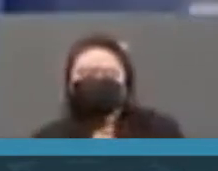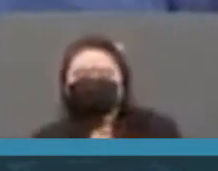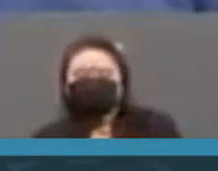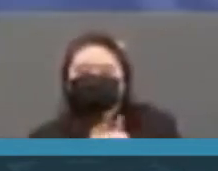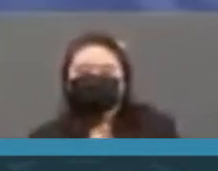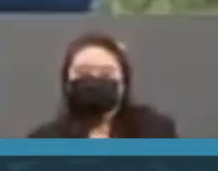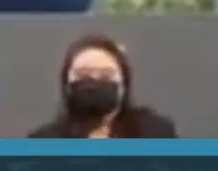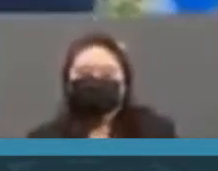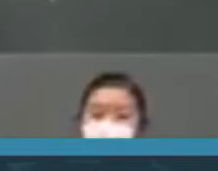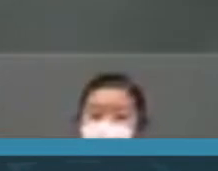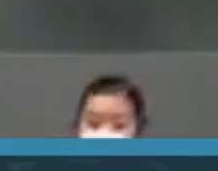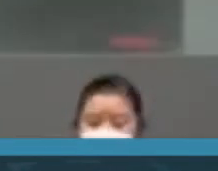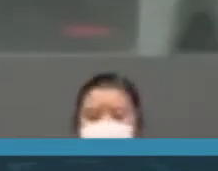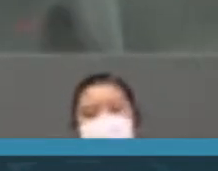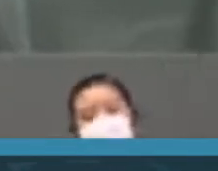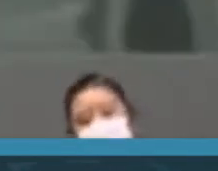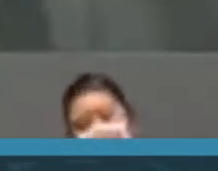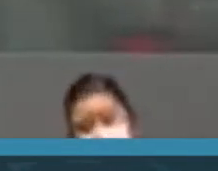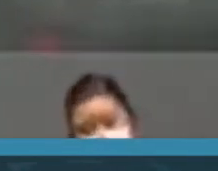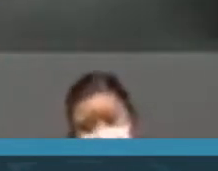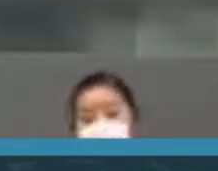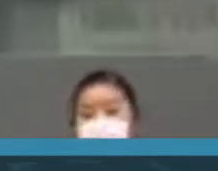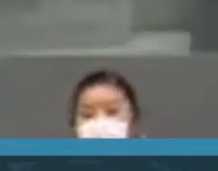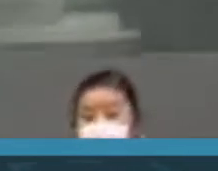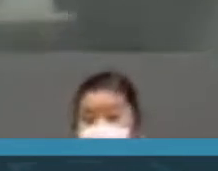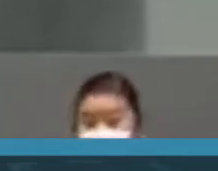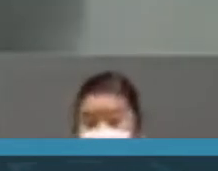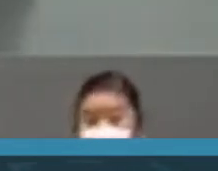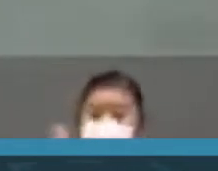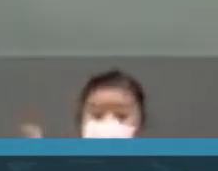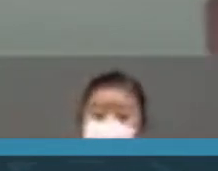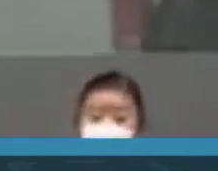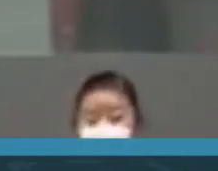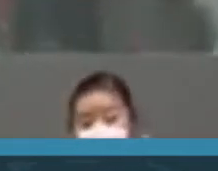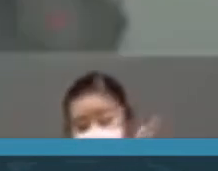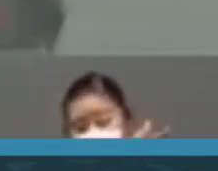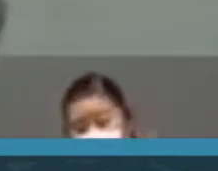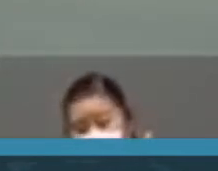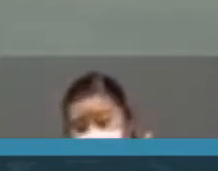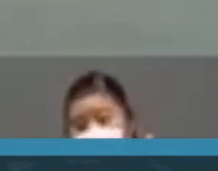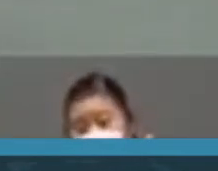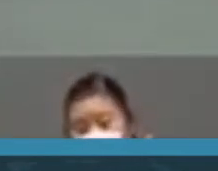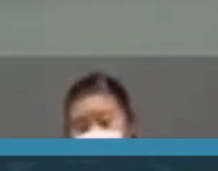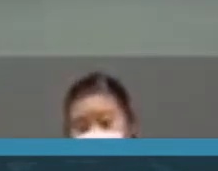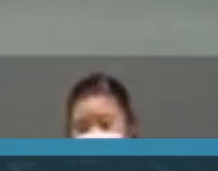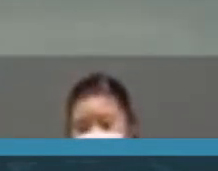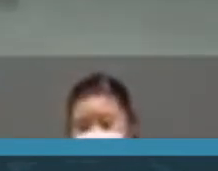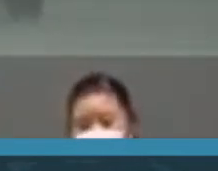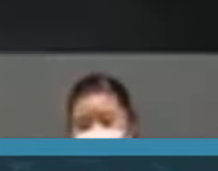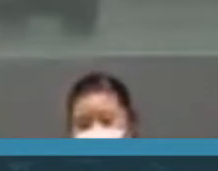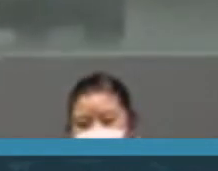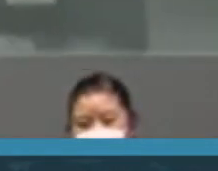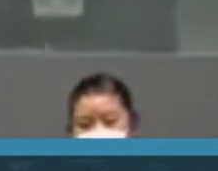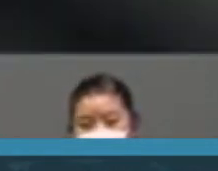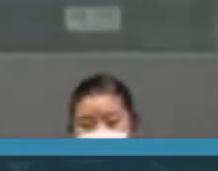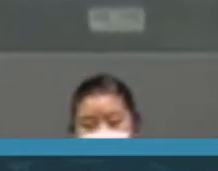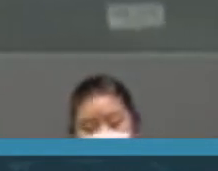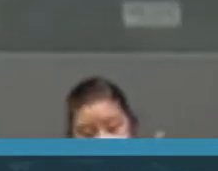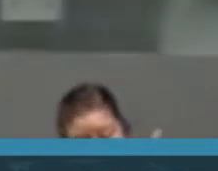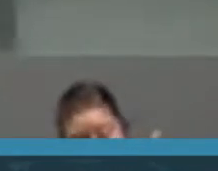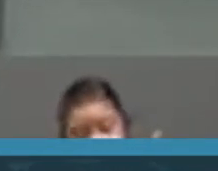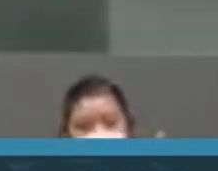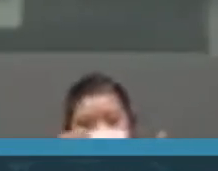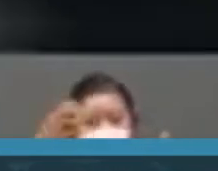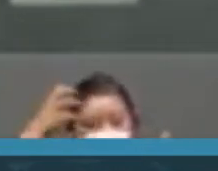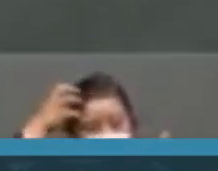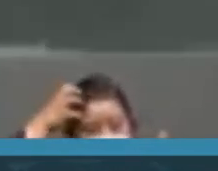การณ์ประเทศไทยจะมีฝนตกต่อเนื่องไปจนถึงวันที่15กันยายนนี้จึงได้เตรียมความพร้อมพื้นที่ตอนล่างเพื่อรับน้ำจ